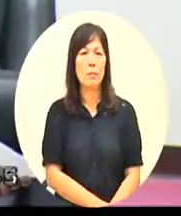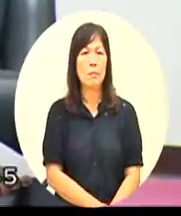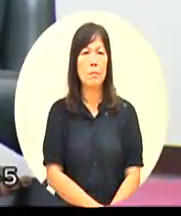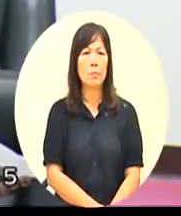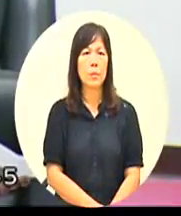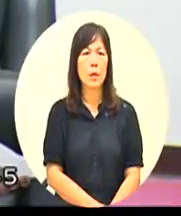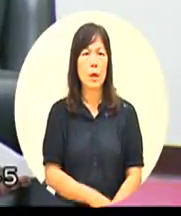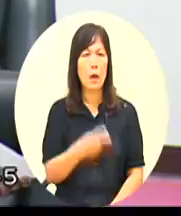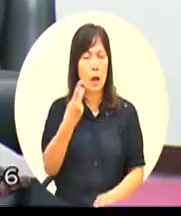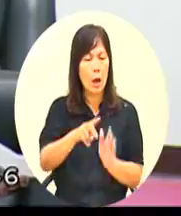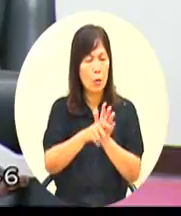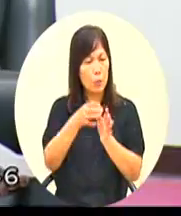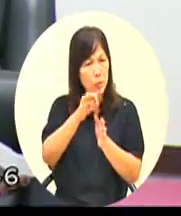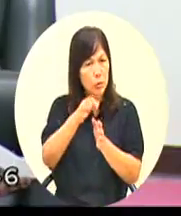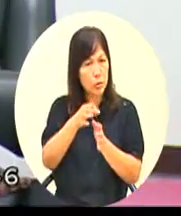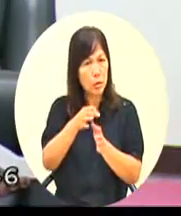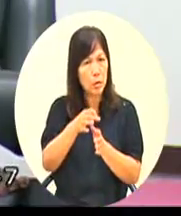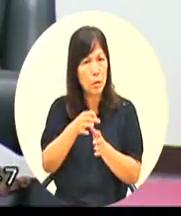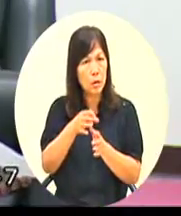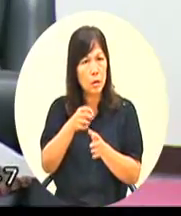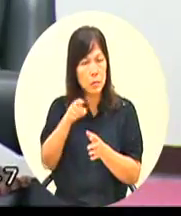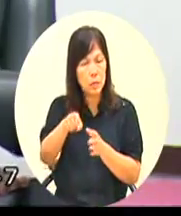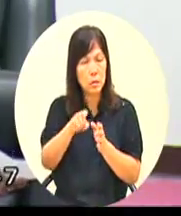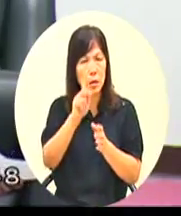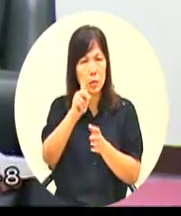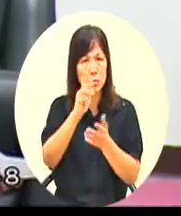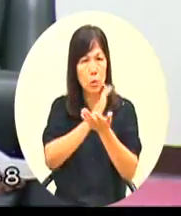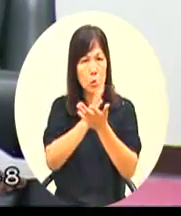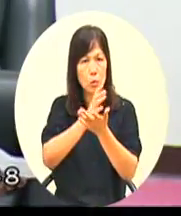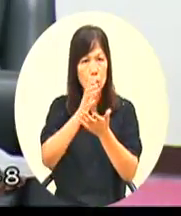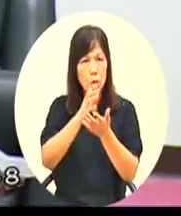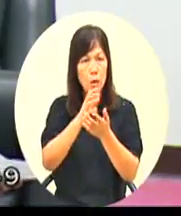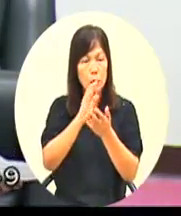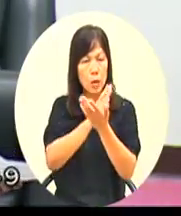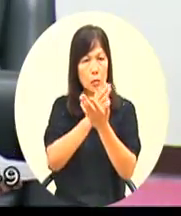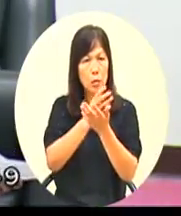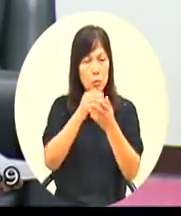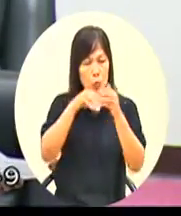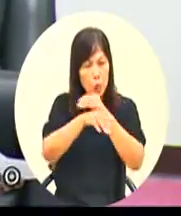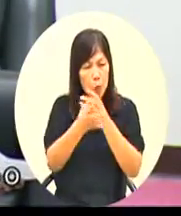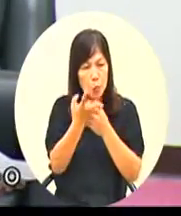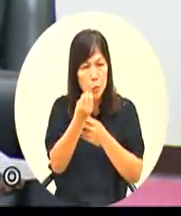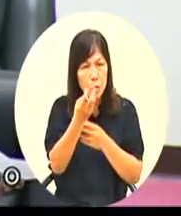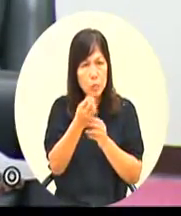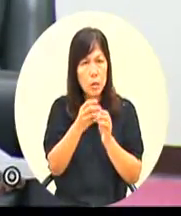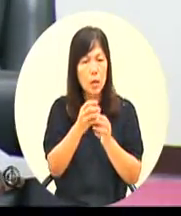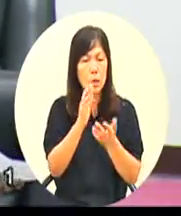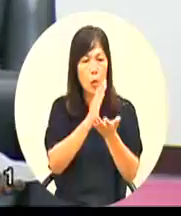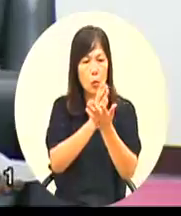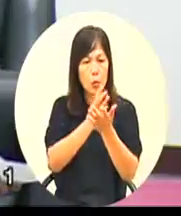有没有预算在这里，我们现在的图书我们的藏书是多少册，